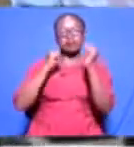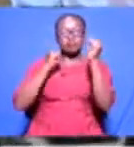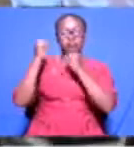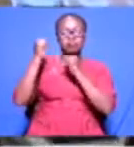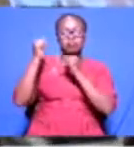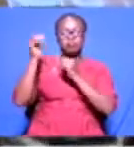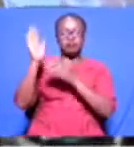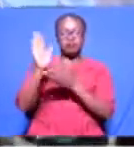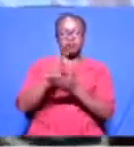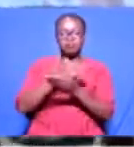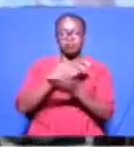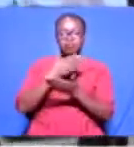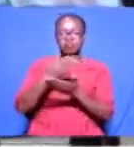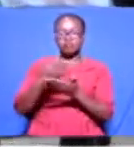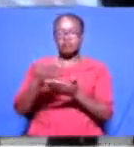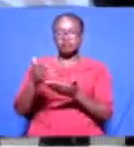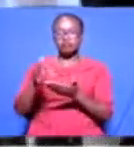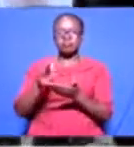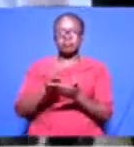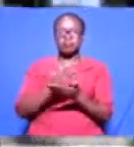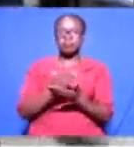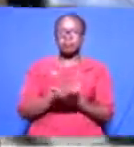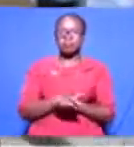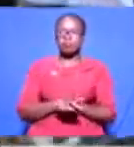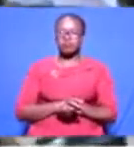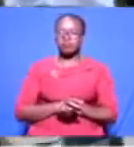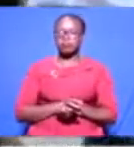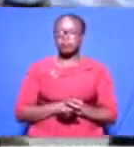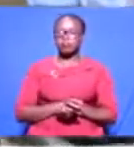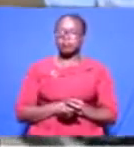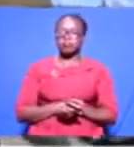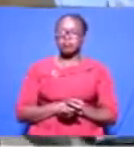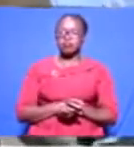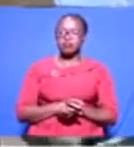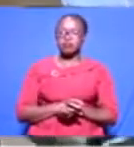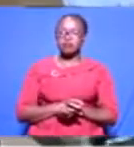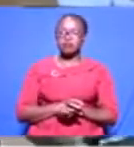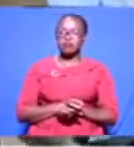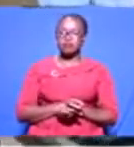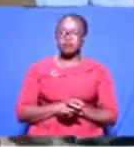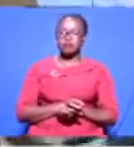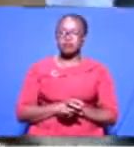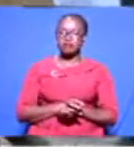maombolezi. National salute!